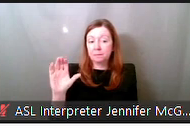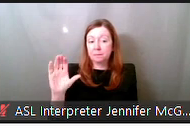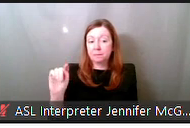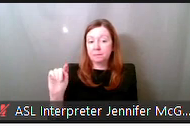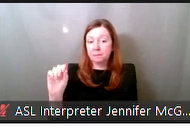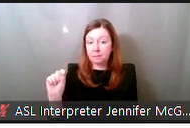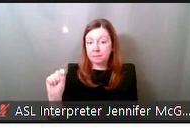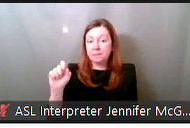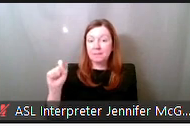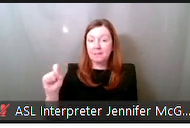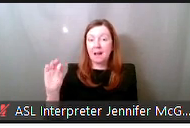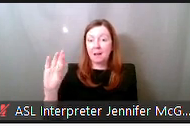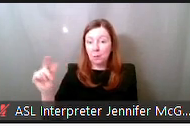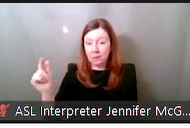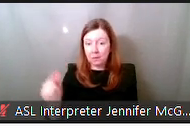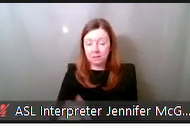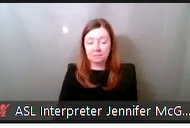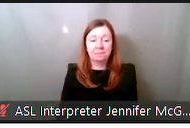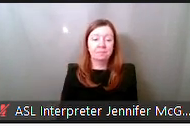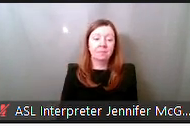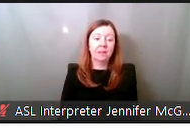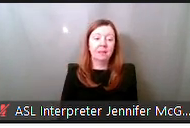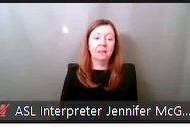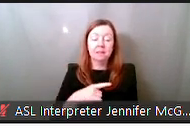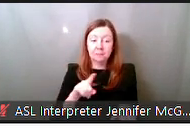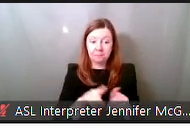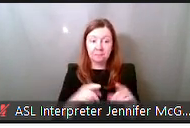发电子邮件